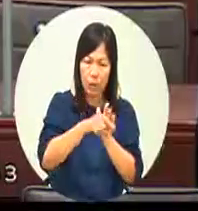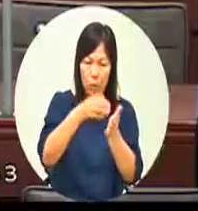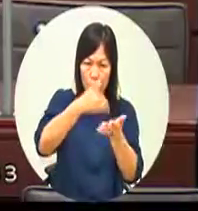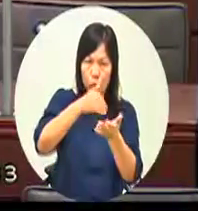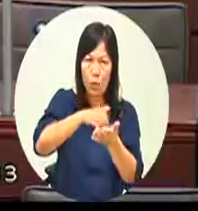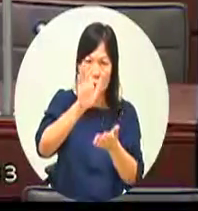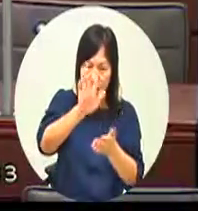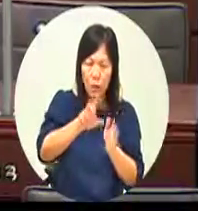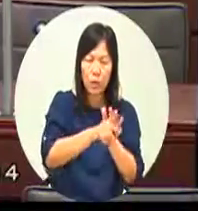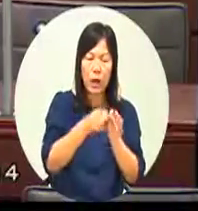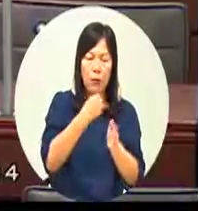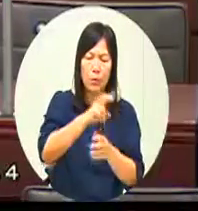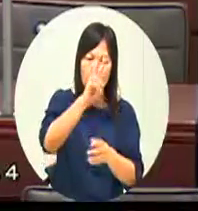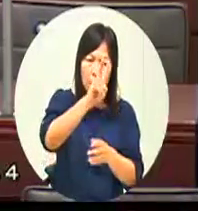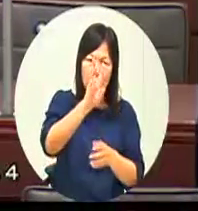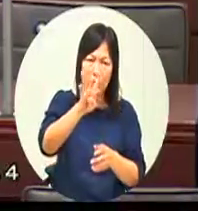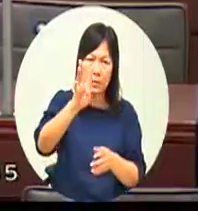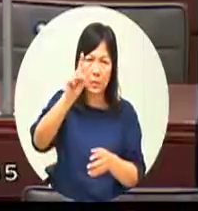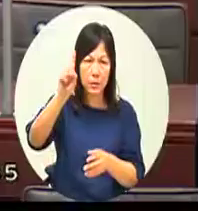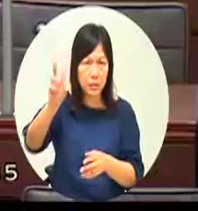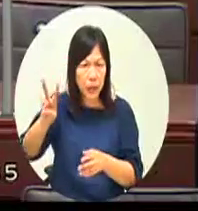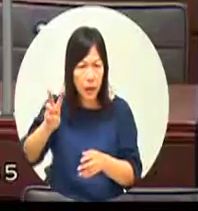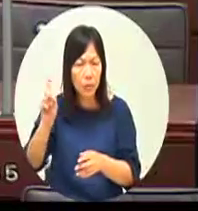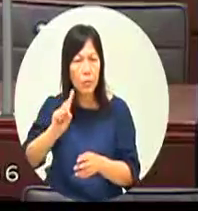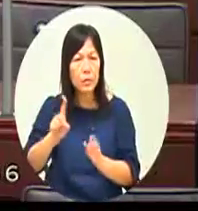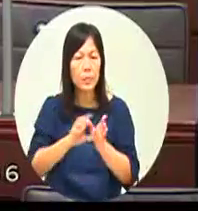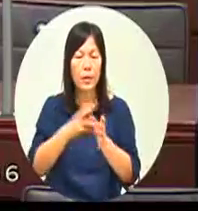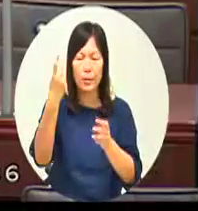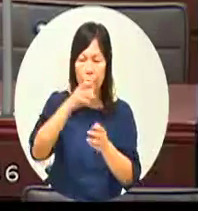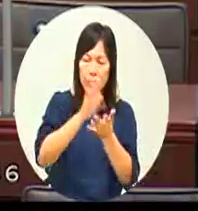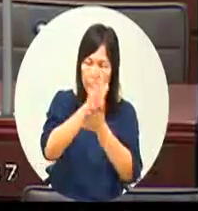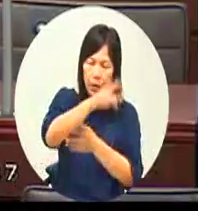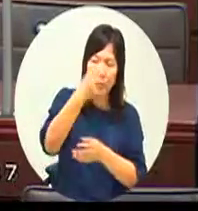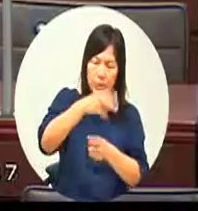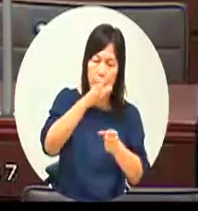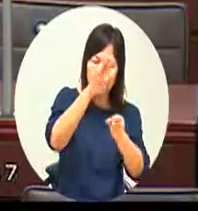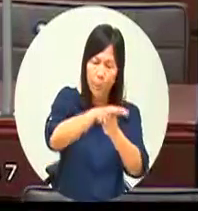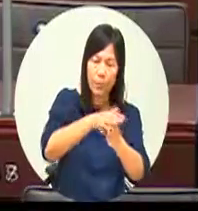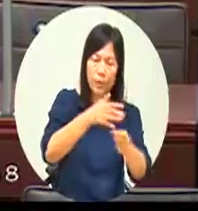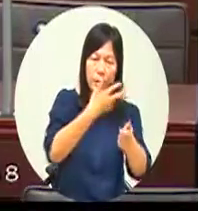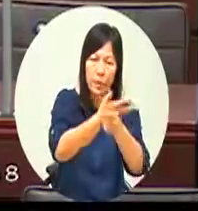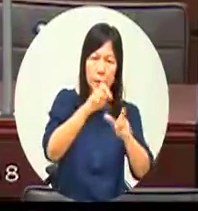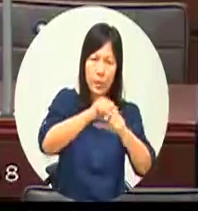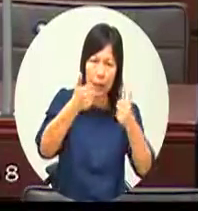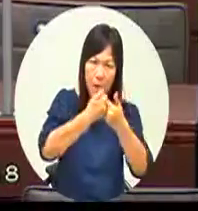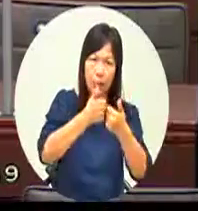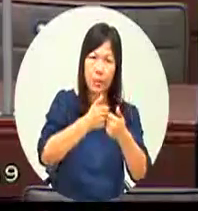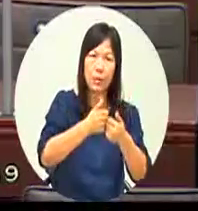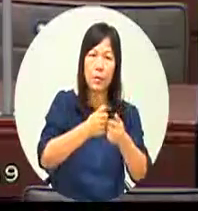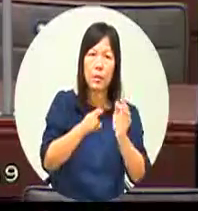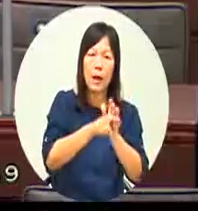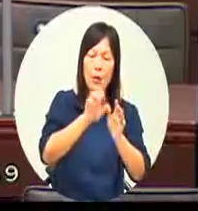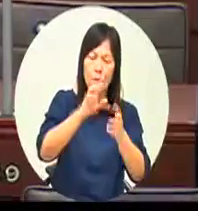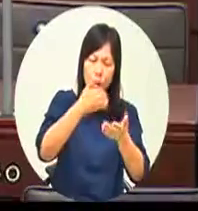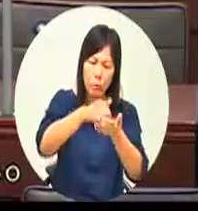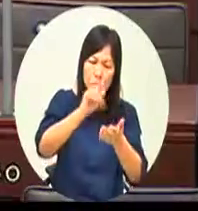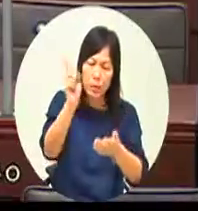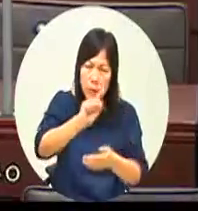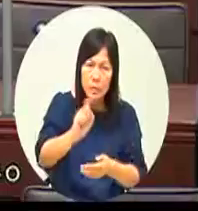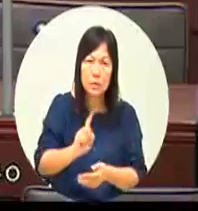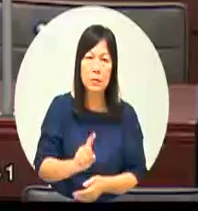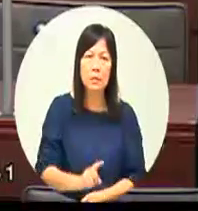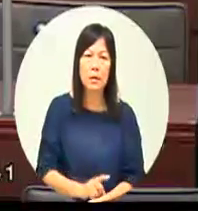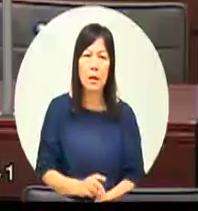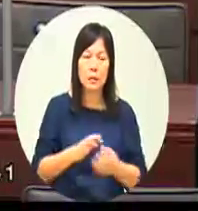么是2413，这个部分我们后来后续再来补充给大会这边，是不是我们为什么是这样算出来的？这个完